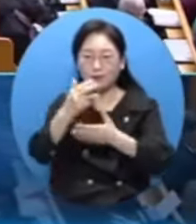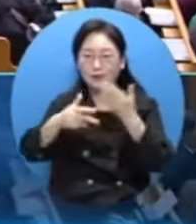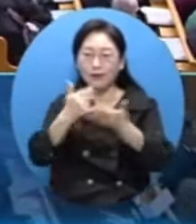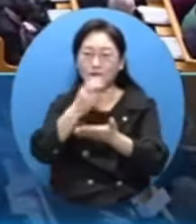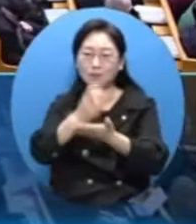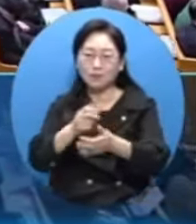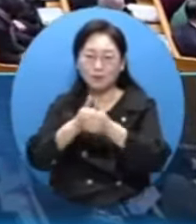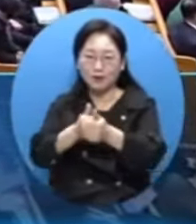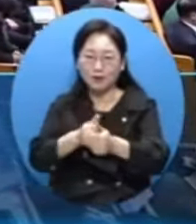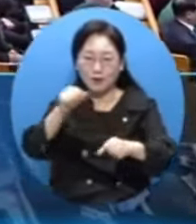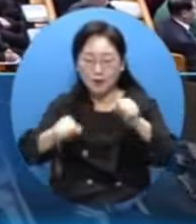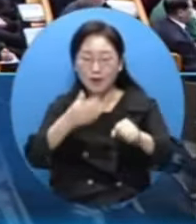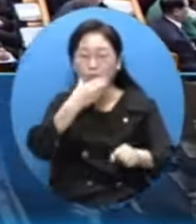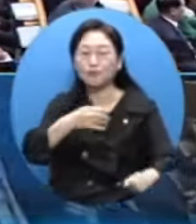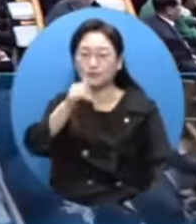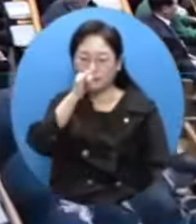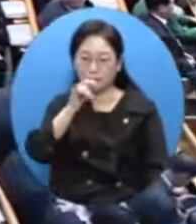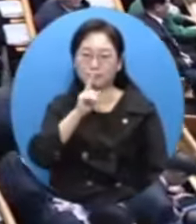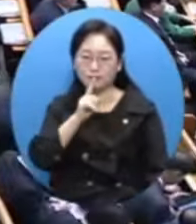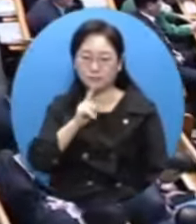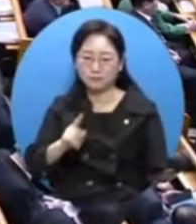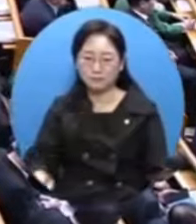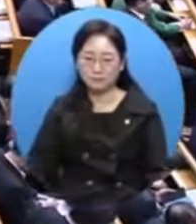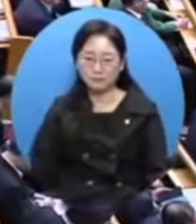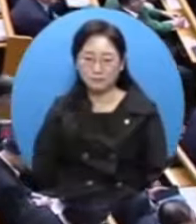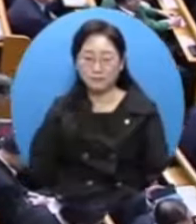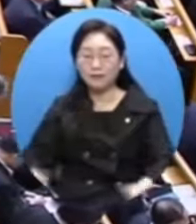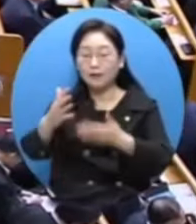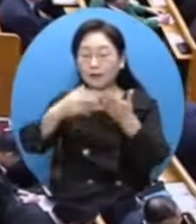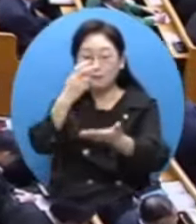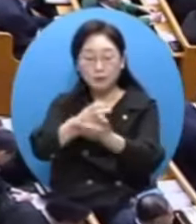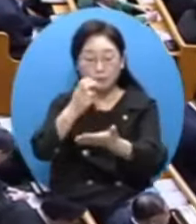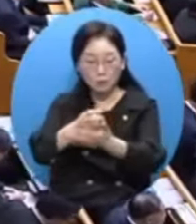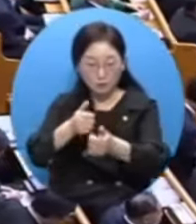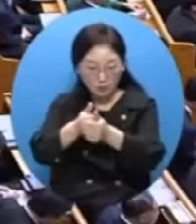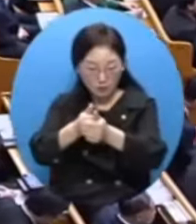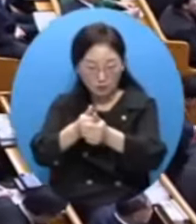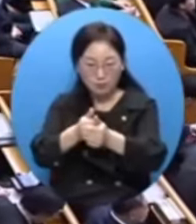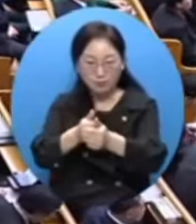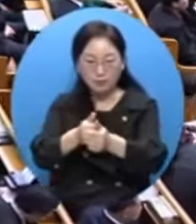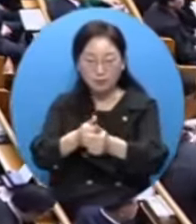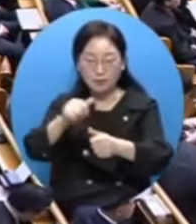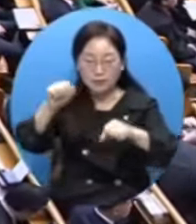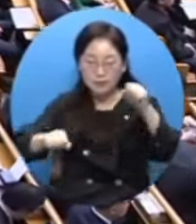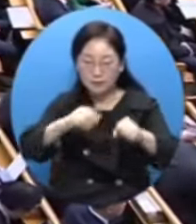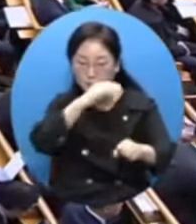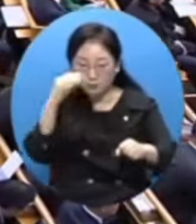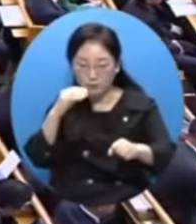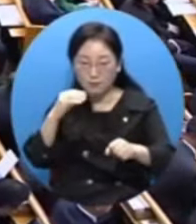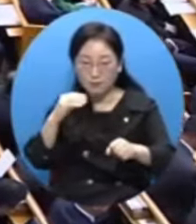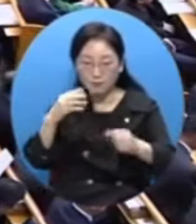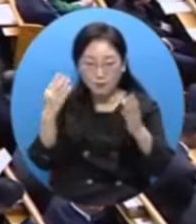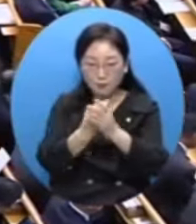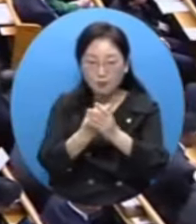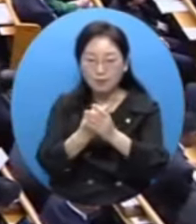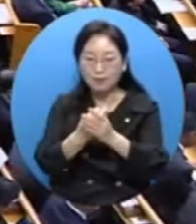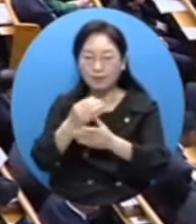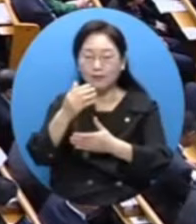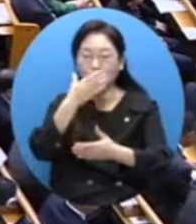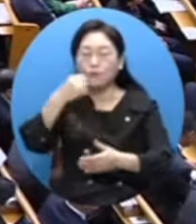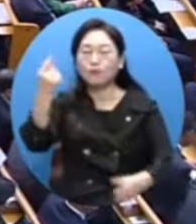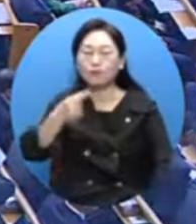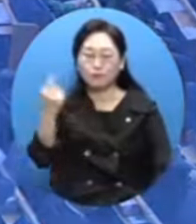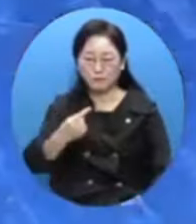자들은 복이 있으며 성경은 말씀하고 있습니다. 하나님의 율법을 따라 행하며 그 삶의 행위가 온전할 때 그 삶에 복이